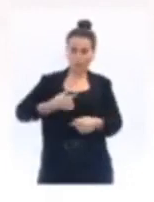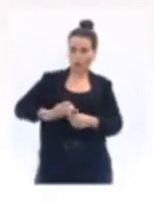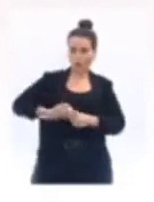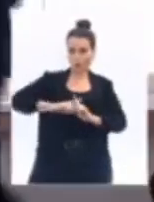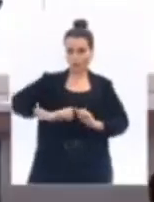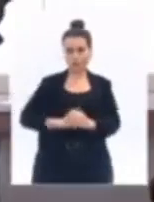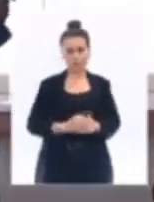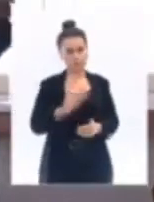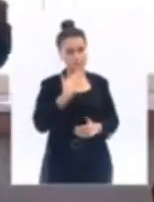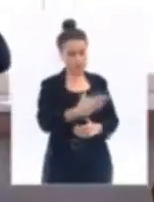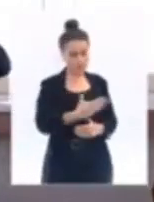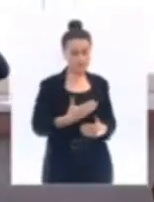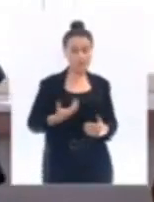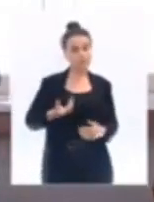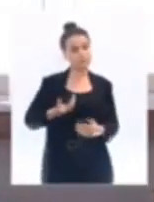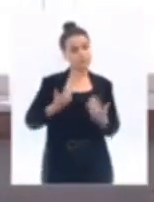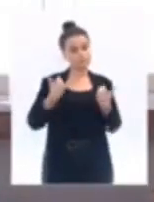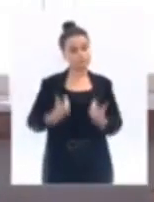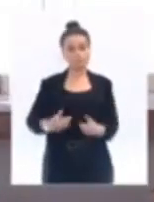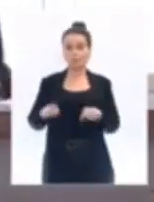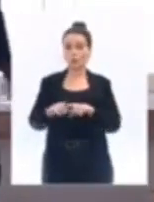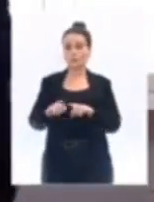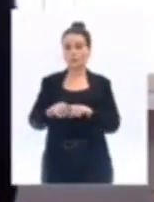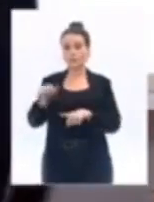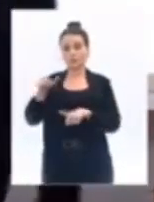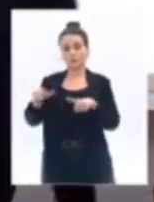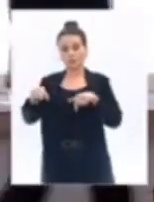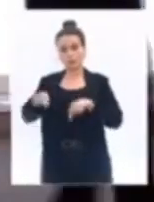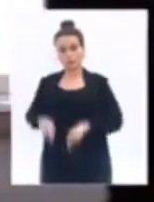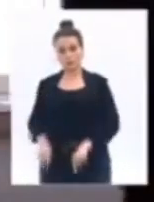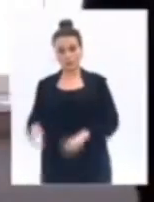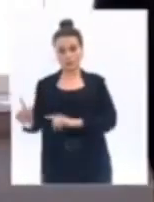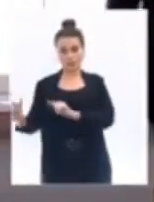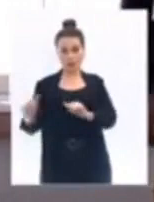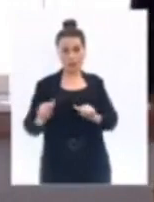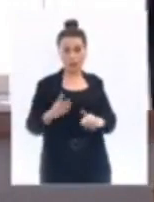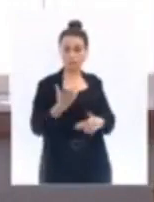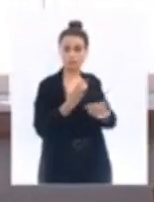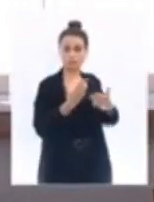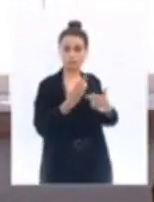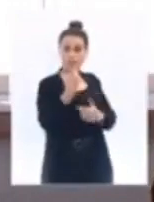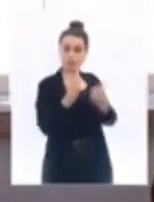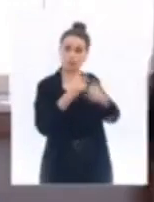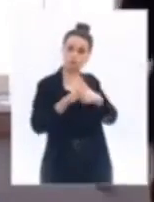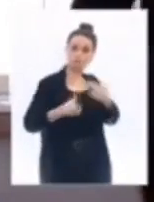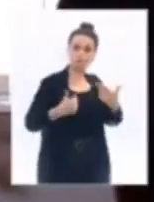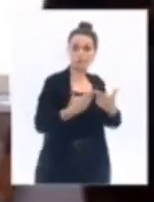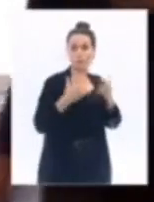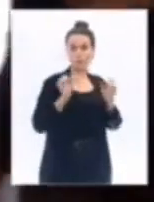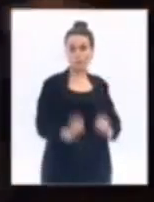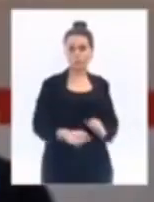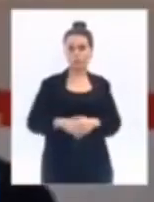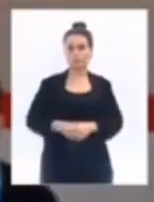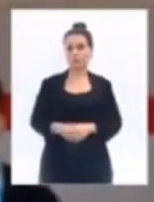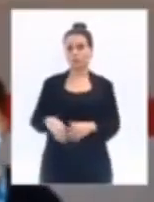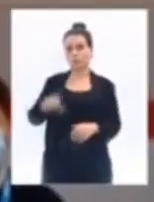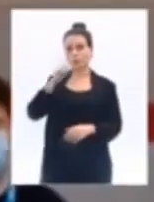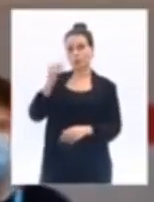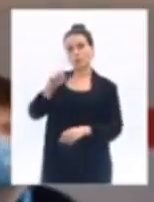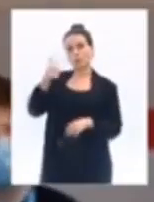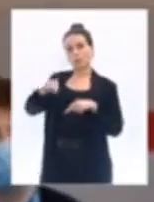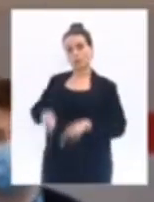agriculteurs poursuivent leur activité. Qu'en est-il des pêcheurs? Merci. Merci. Autre question?